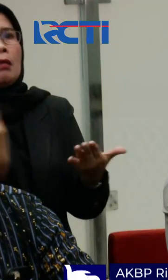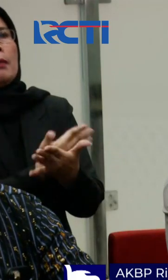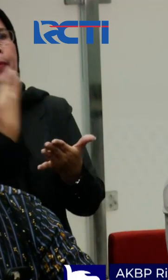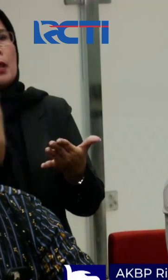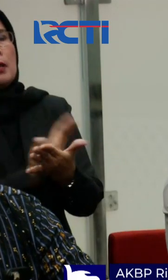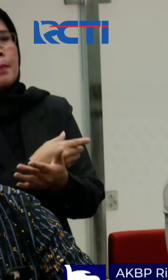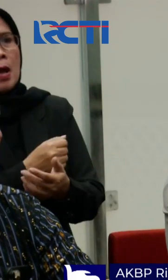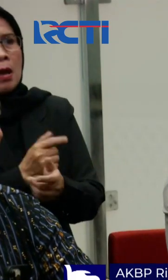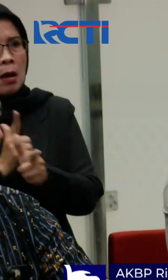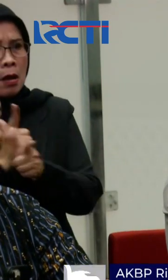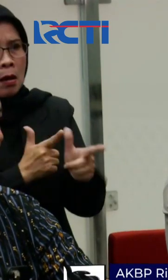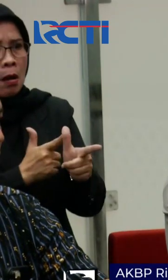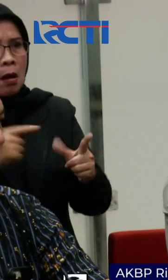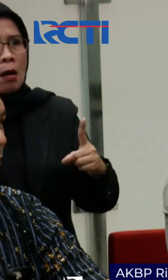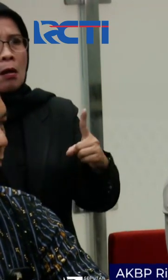api tersebut